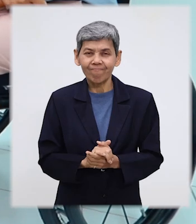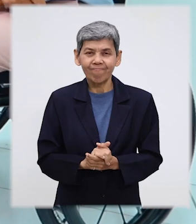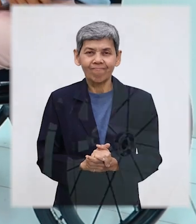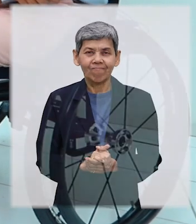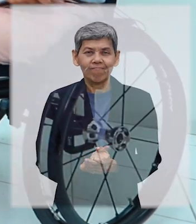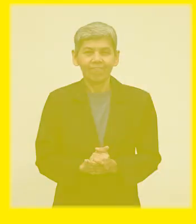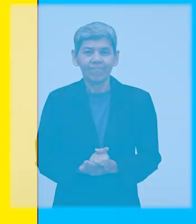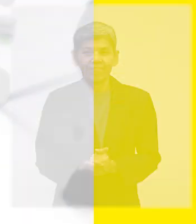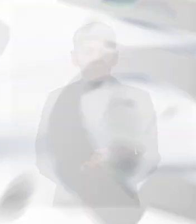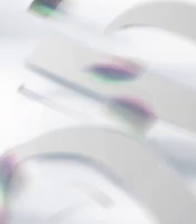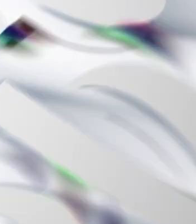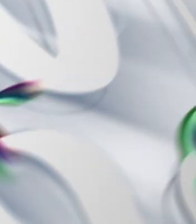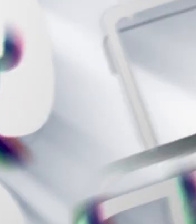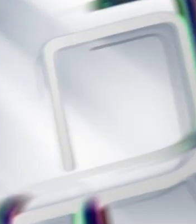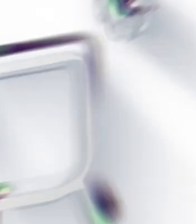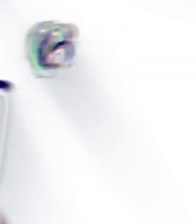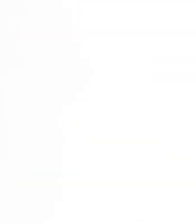ค่ะ